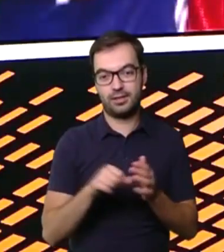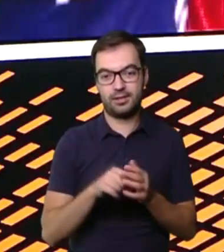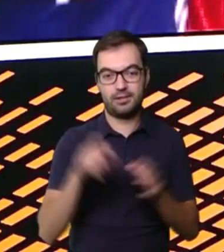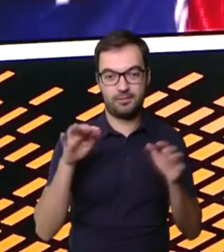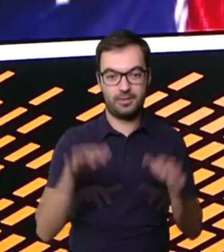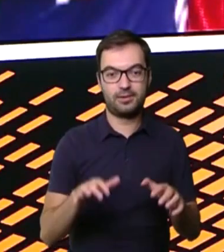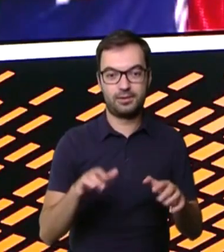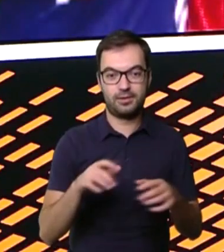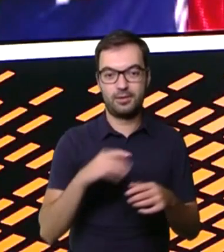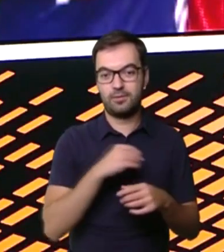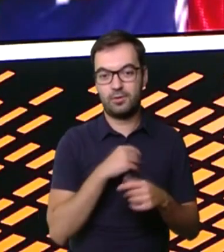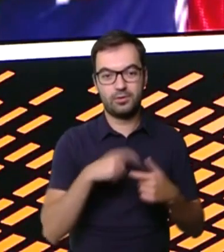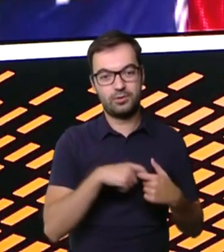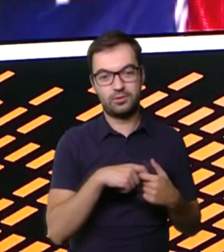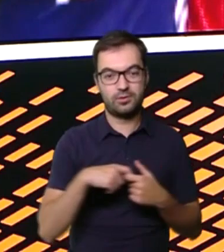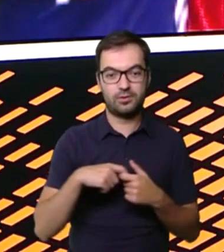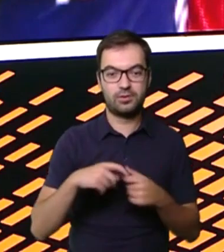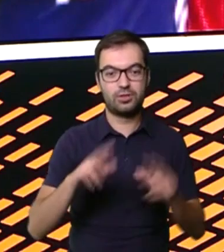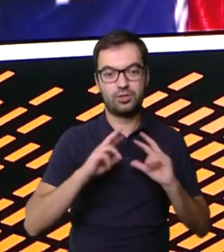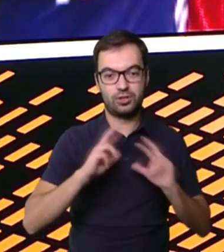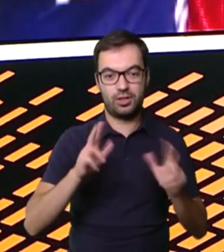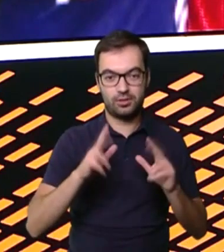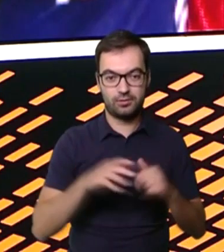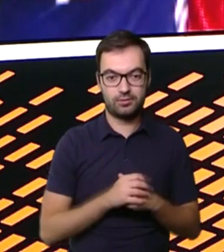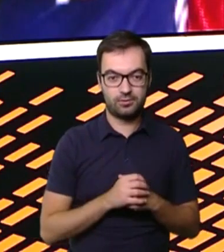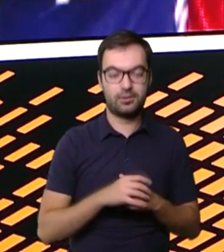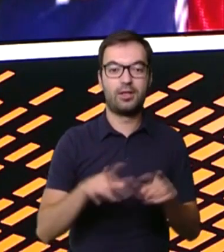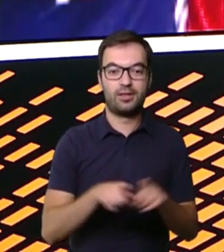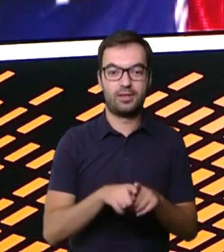prezesa Polskiego Związku Piłki Siatkowej,